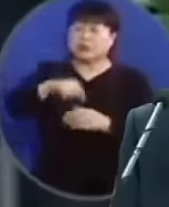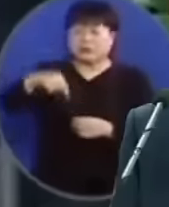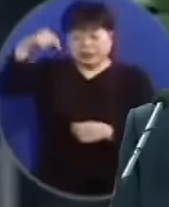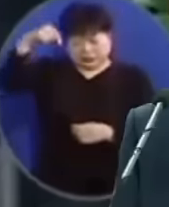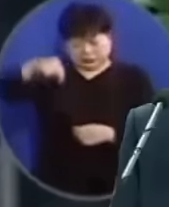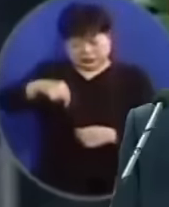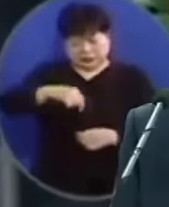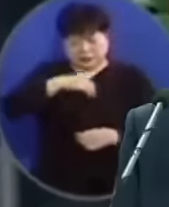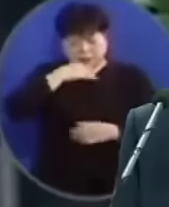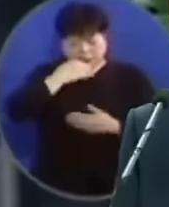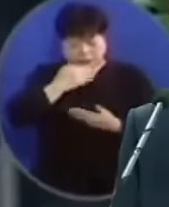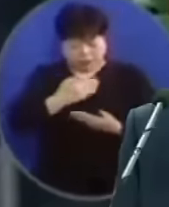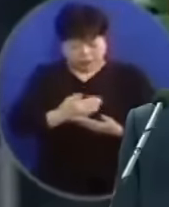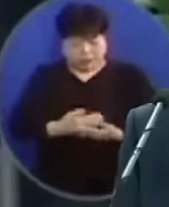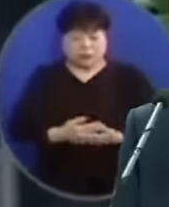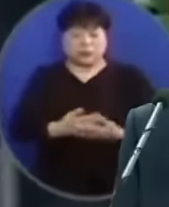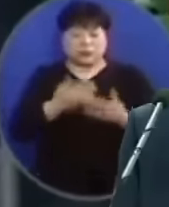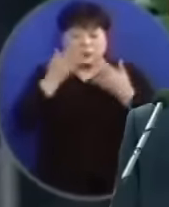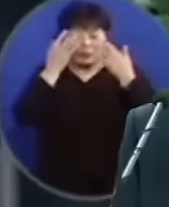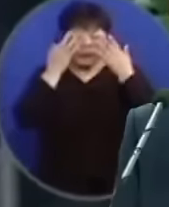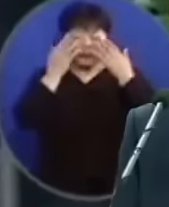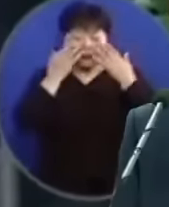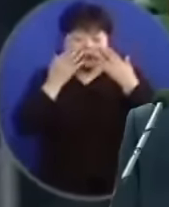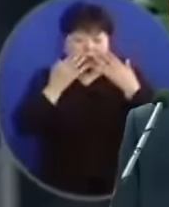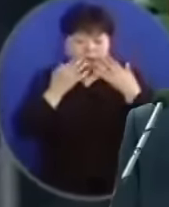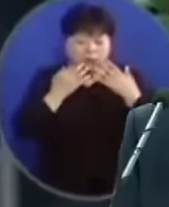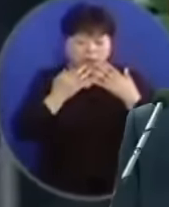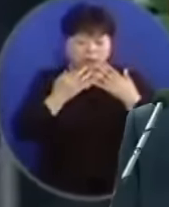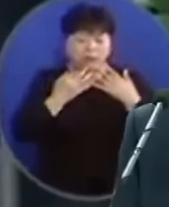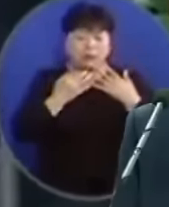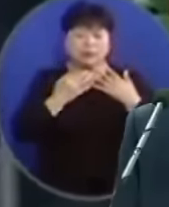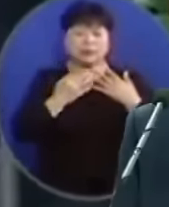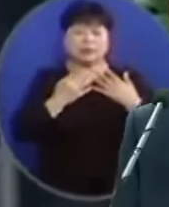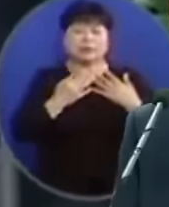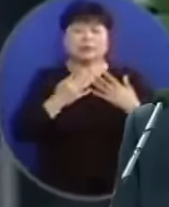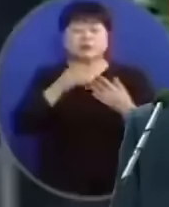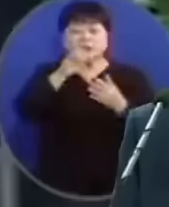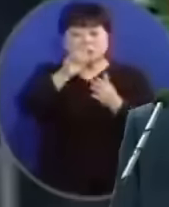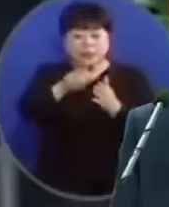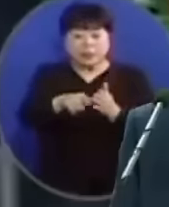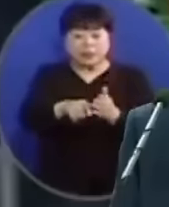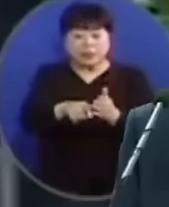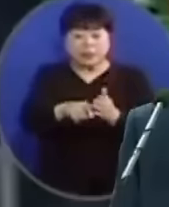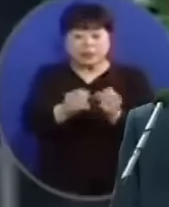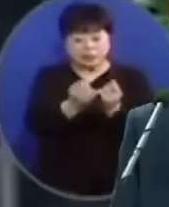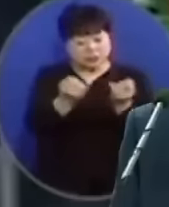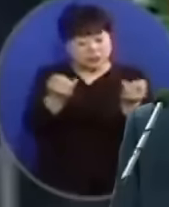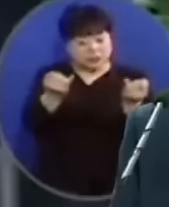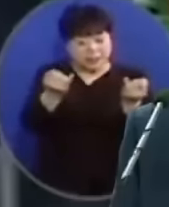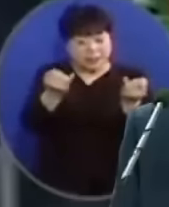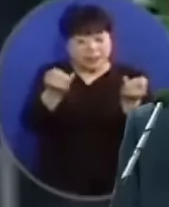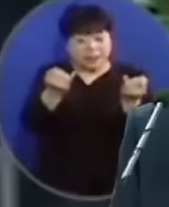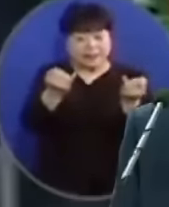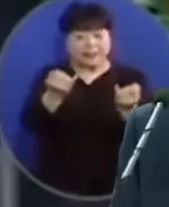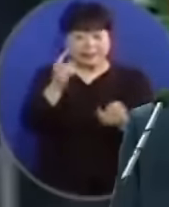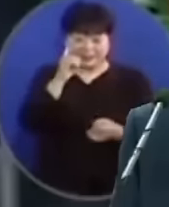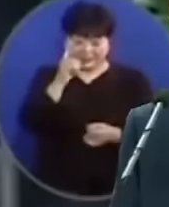깊은 감동을 느끼고 눈물을 쭉 흘렸습니다. 마침 그때 어떤 여자 한 사람이